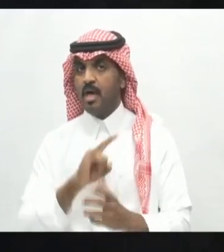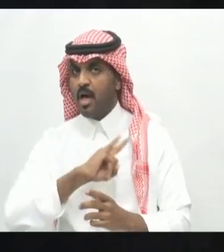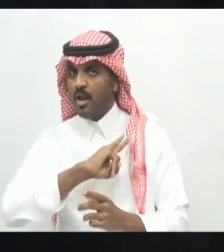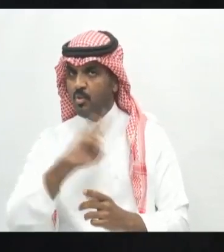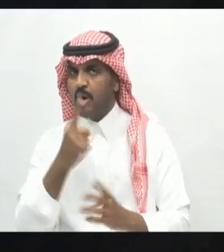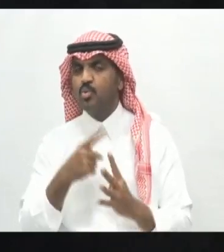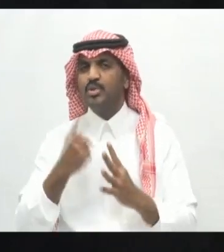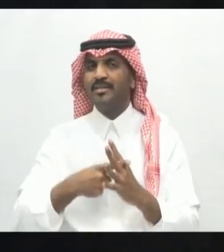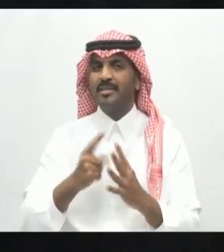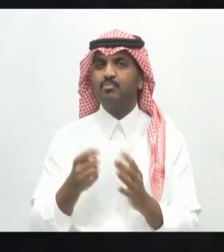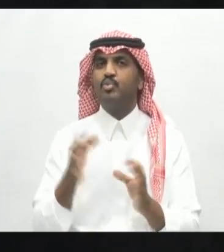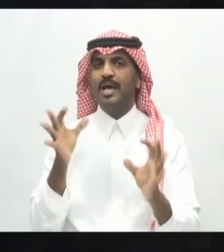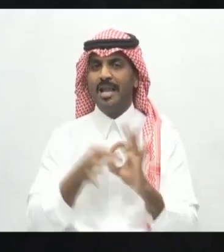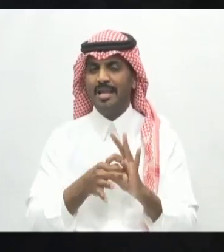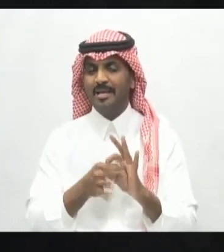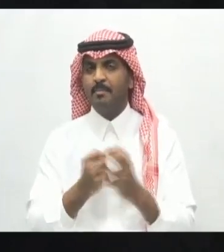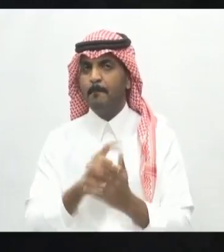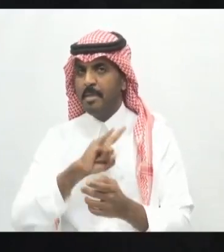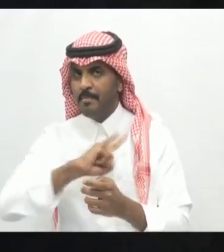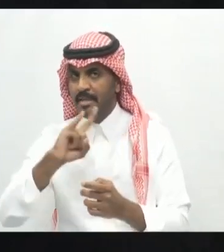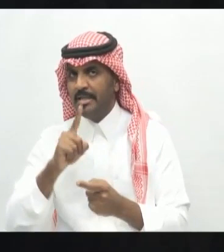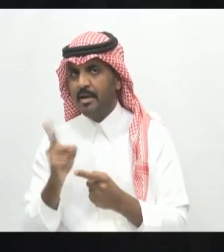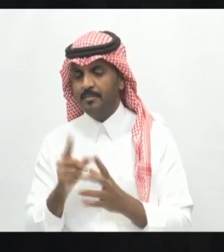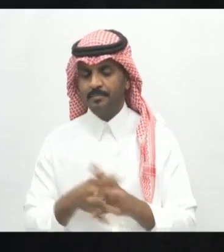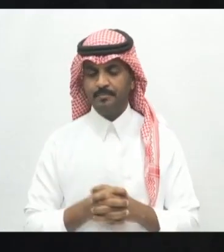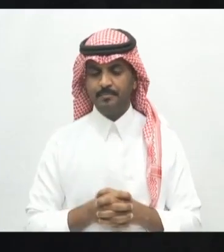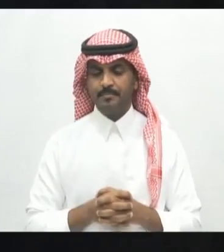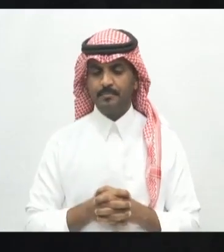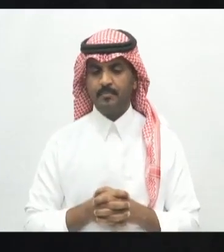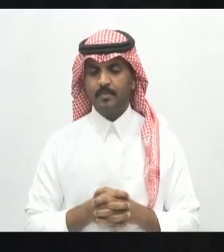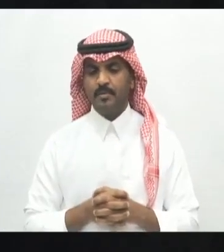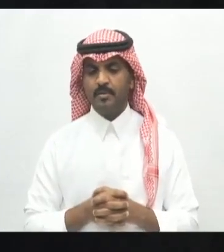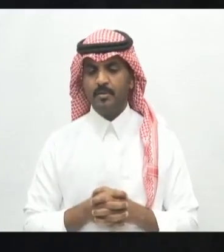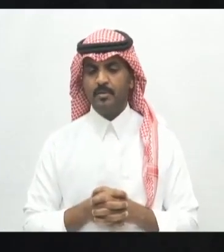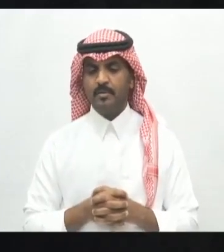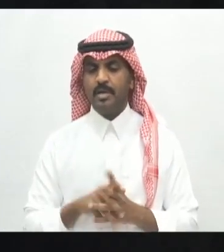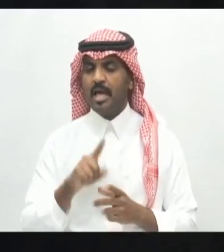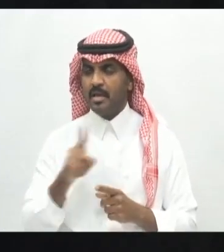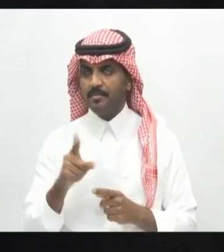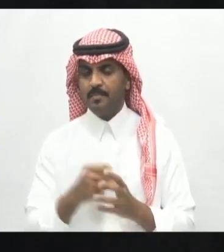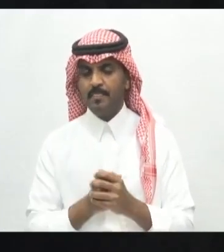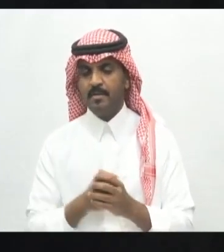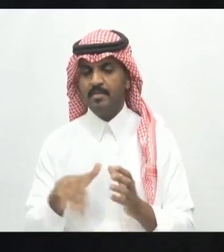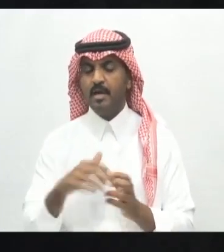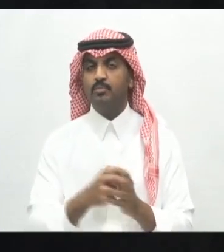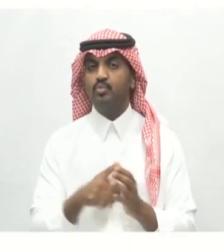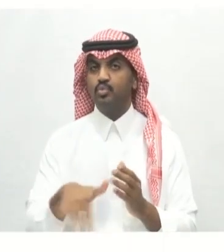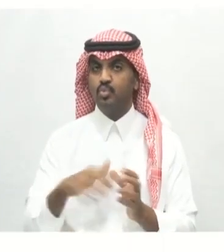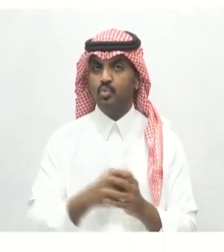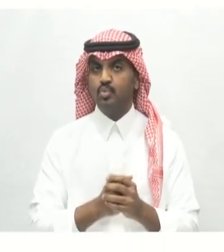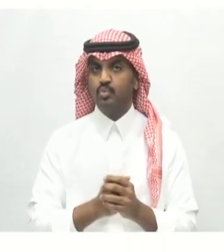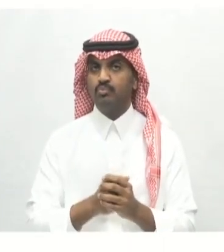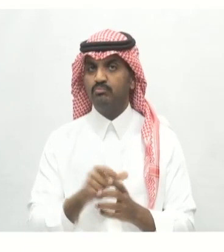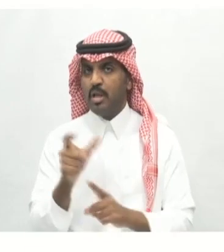او الى شرط متعلق بهذا المنهي عنه هنا اذا كان كذلك ذهب جمهور